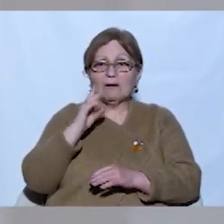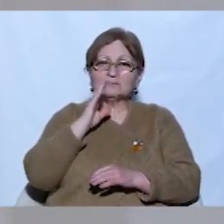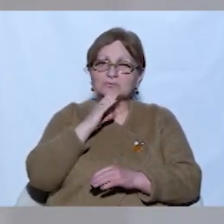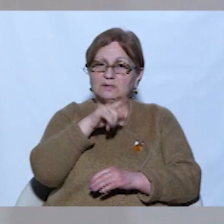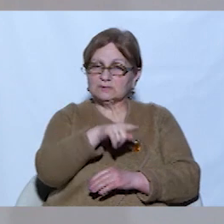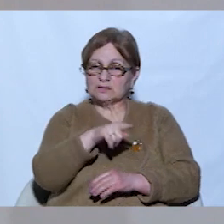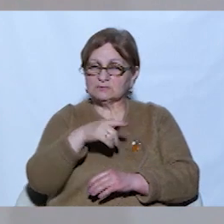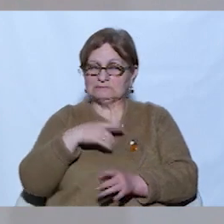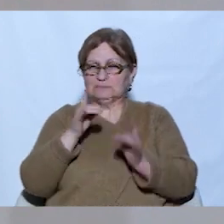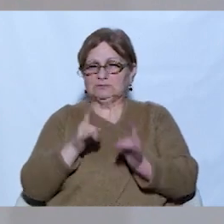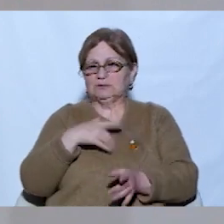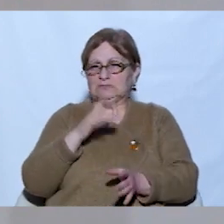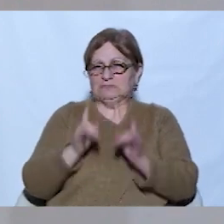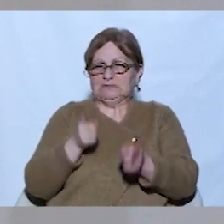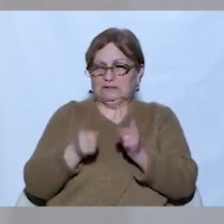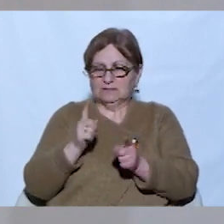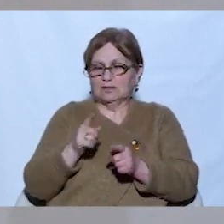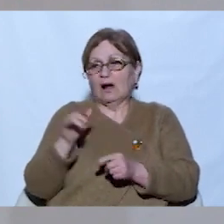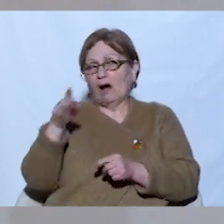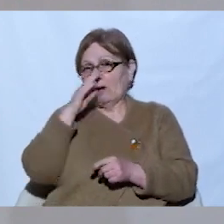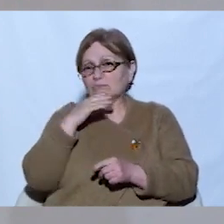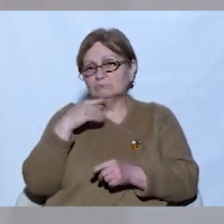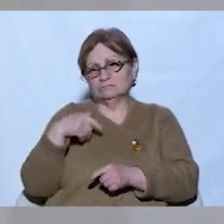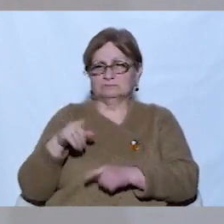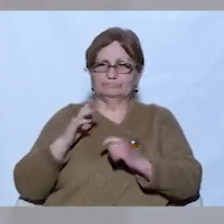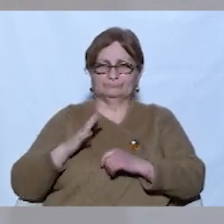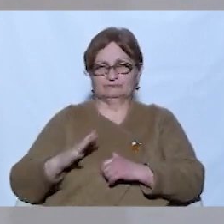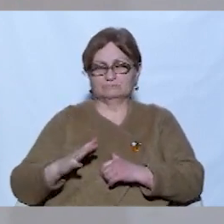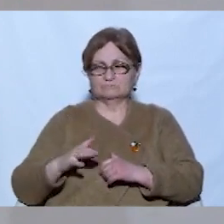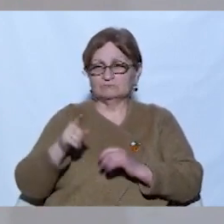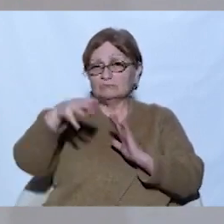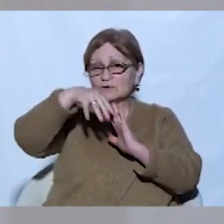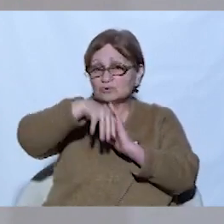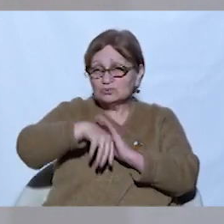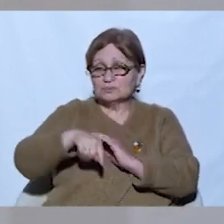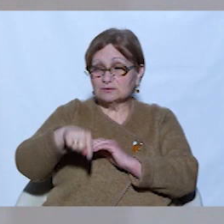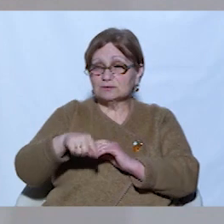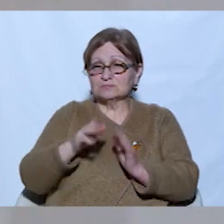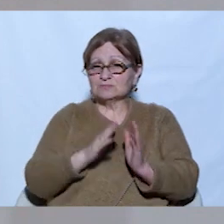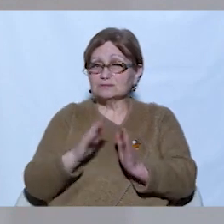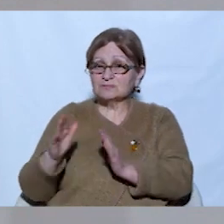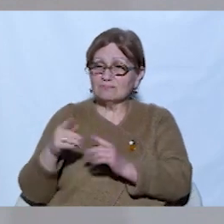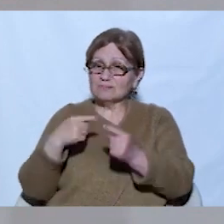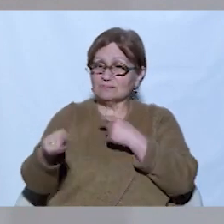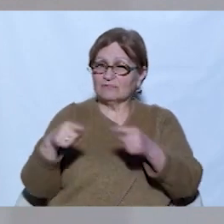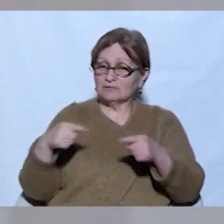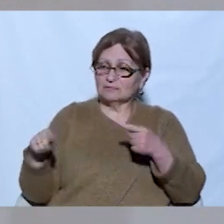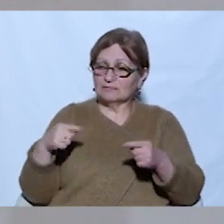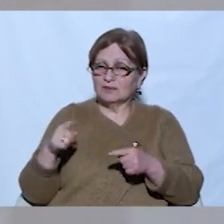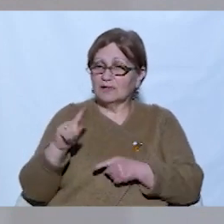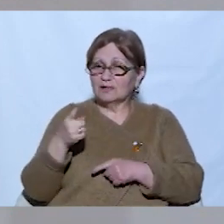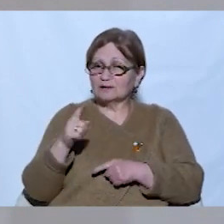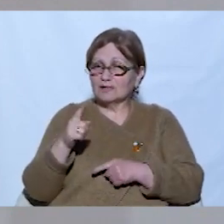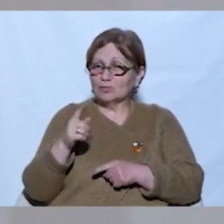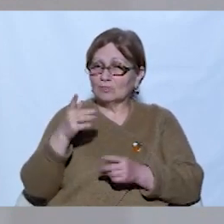ასე ვიქცევი. შეიძლება დედასთან ვიქცევი და მამასთან არა, შეიძლება ბებიასთან ვიქცევი, ბაბუასთან, ან პირიქით. ამიტომ შიგნითაც კი